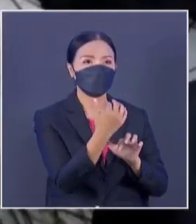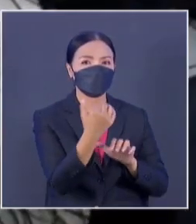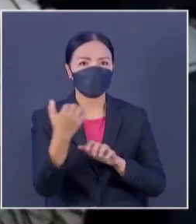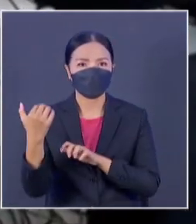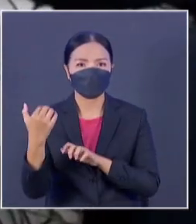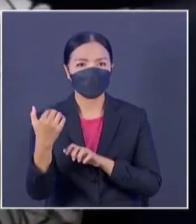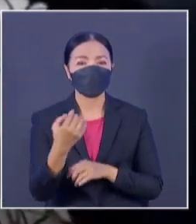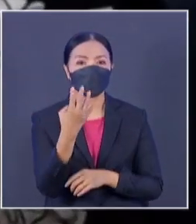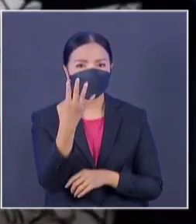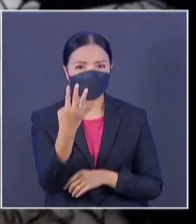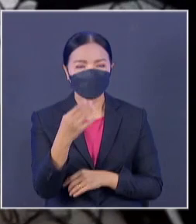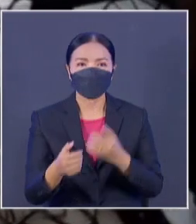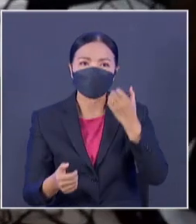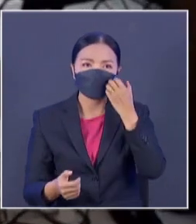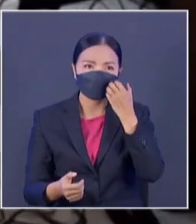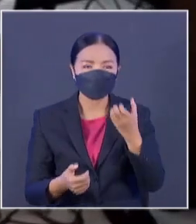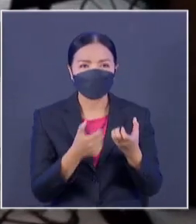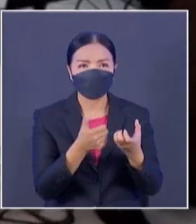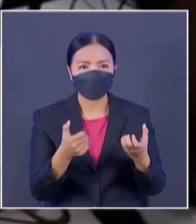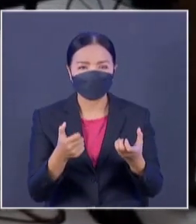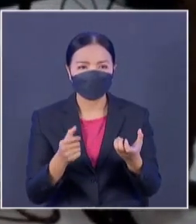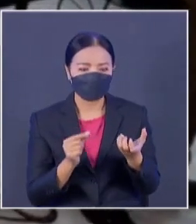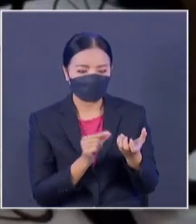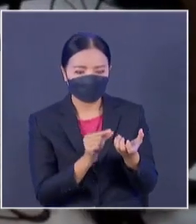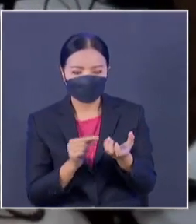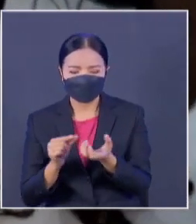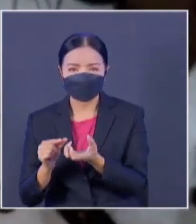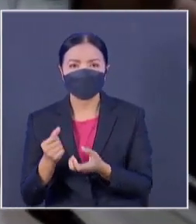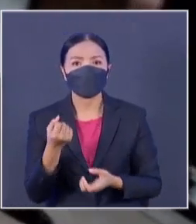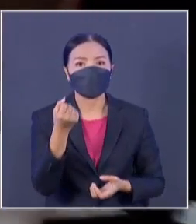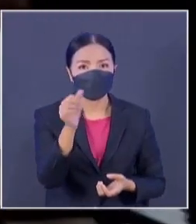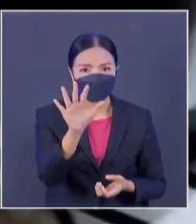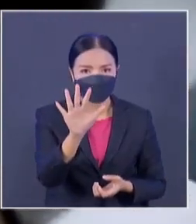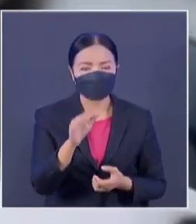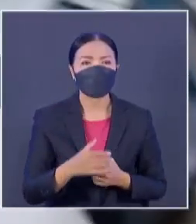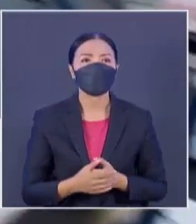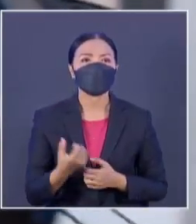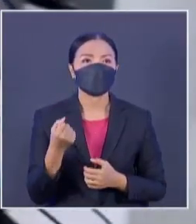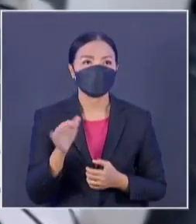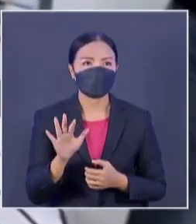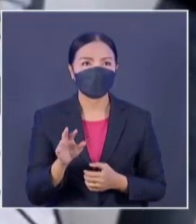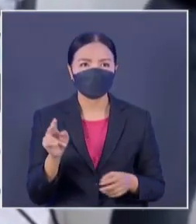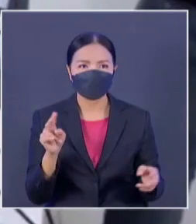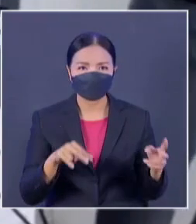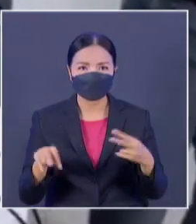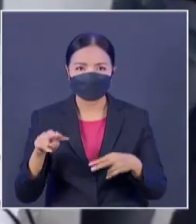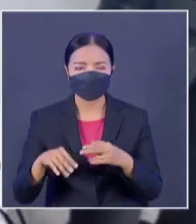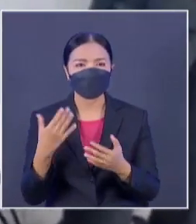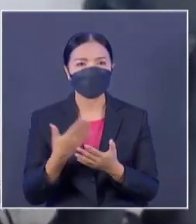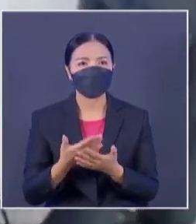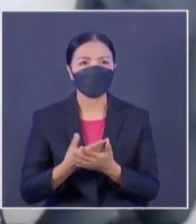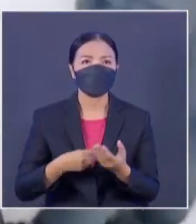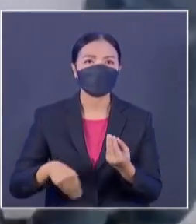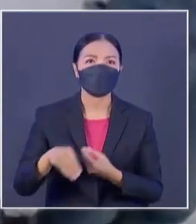4เครื่องโทรศัพท์มือถือพร้อมกับซิมการ์ดอีก15เครื่องครับเมื่อไปตรวจสอบดูพบว่ามีเงินหมุ